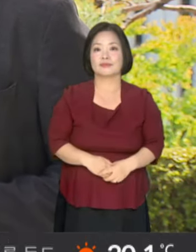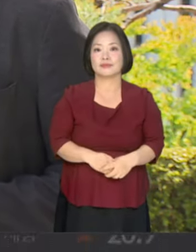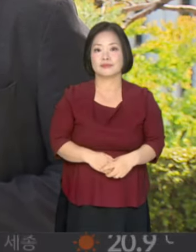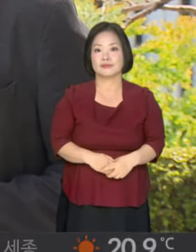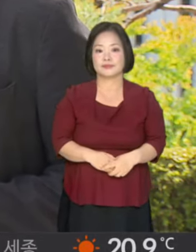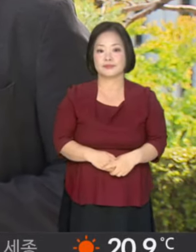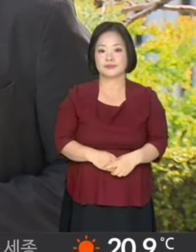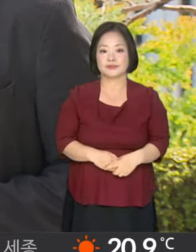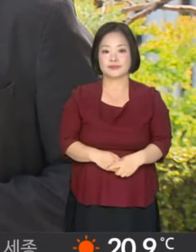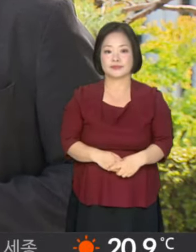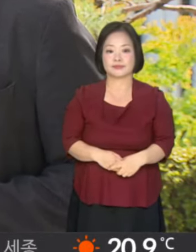방준혁입니다